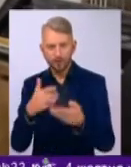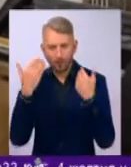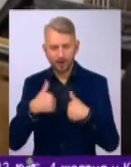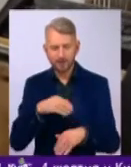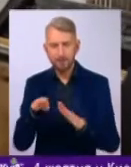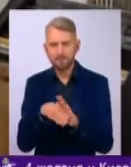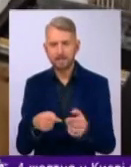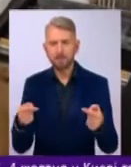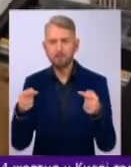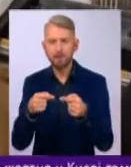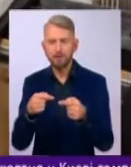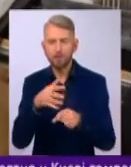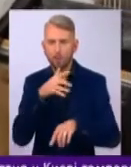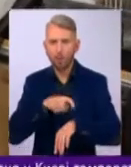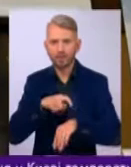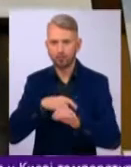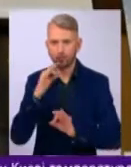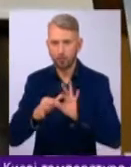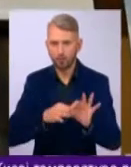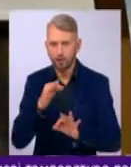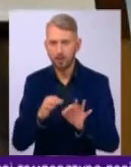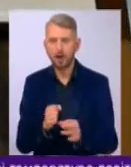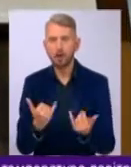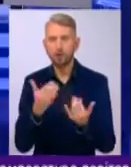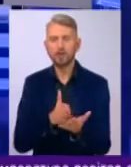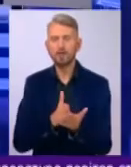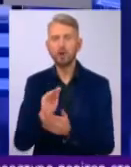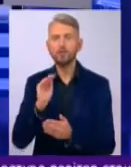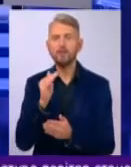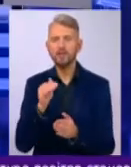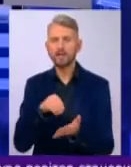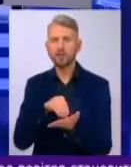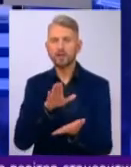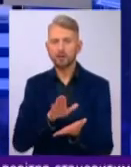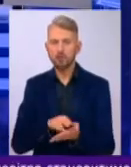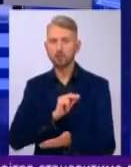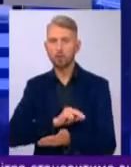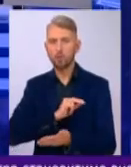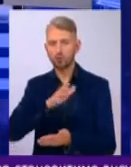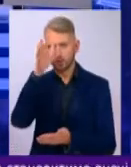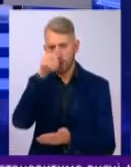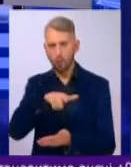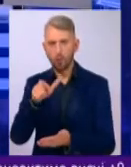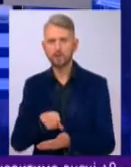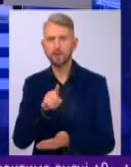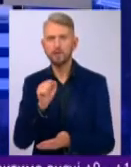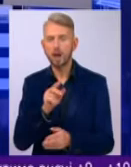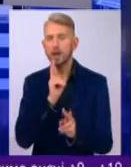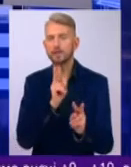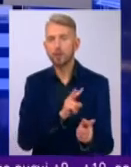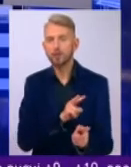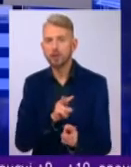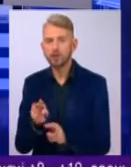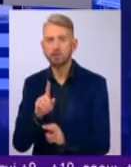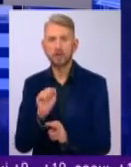під певну годину доби. А сьогодні у галузі фізики відзначили роботу науковців за спостереження